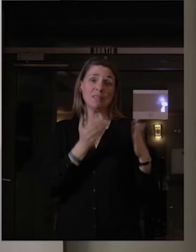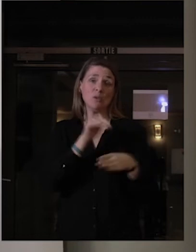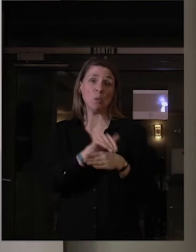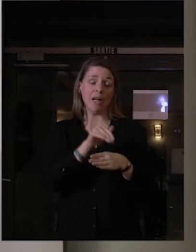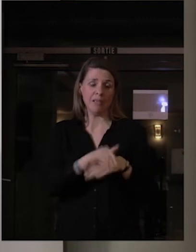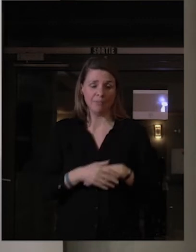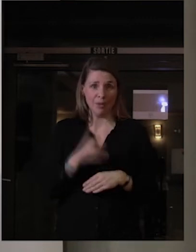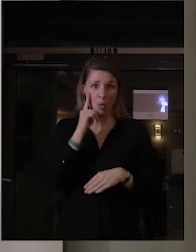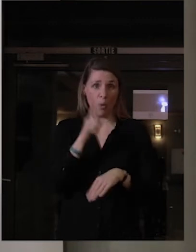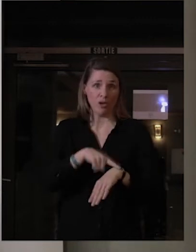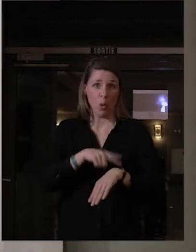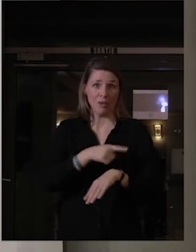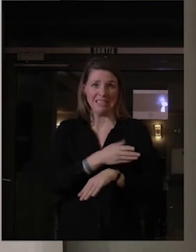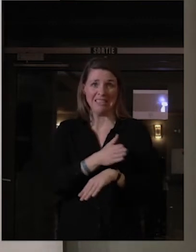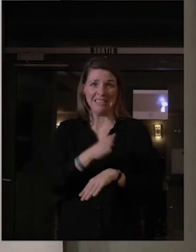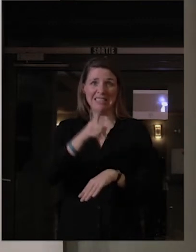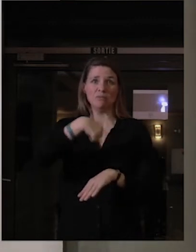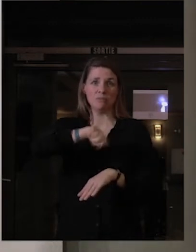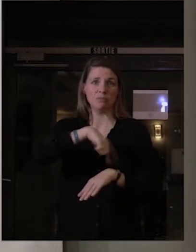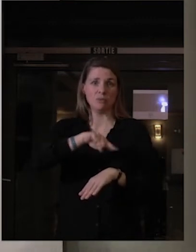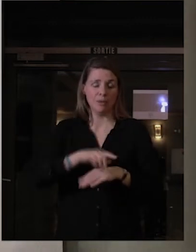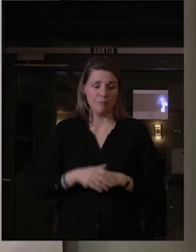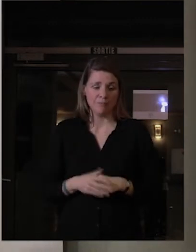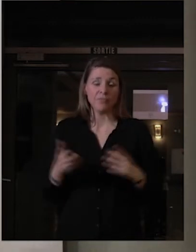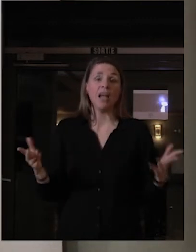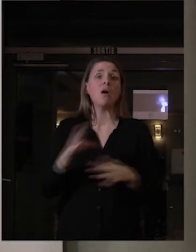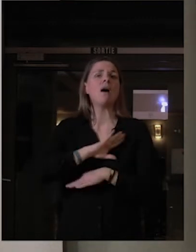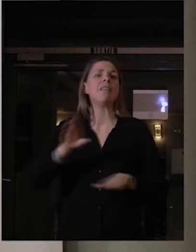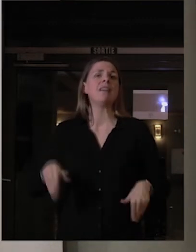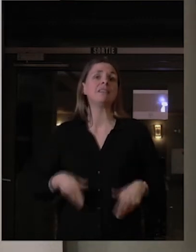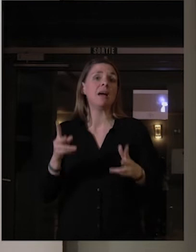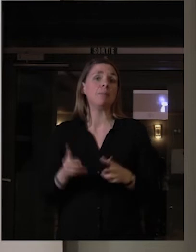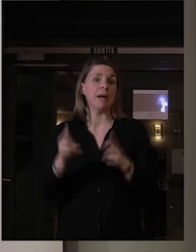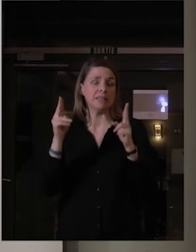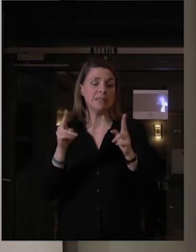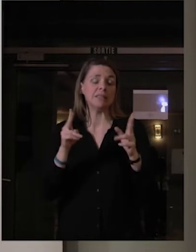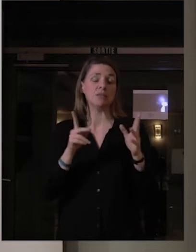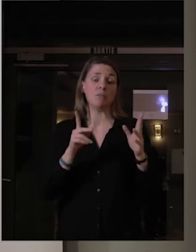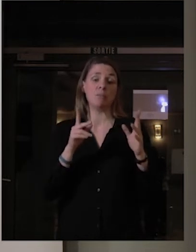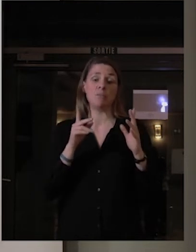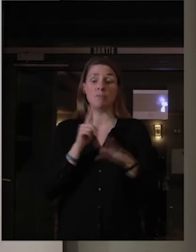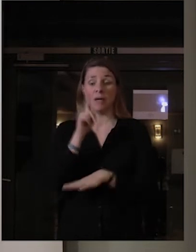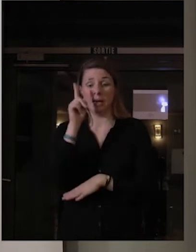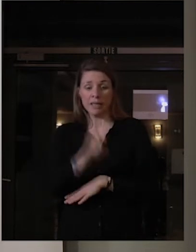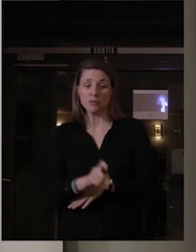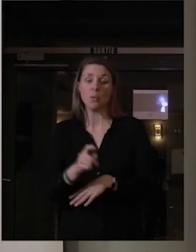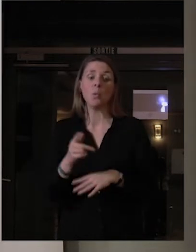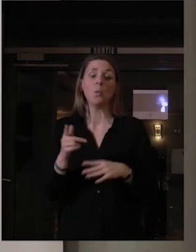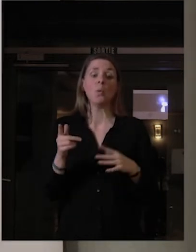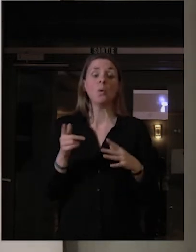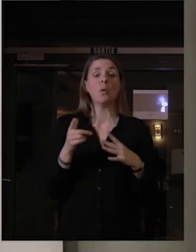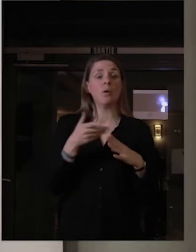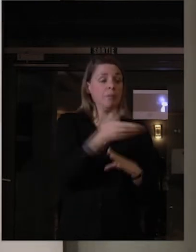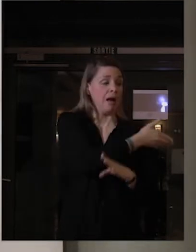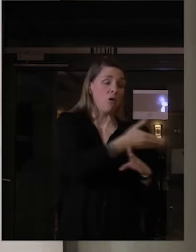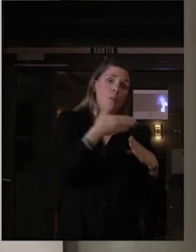puisque le temps passe. Donc, un peu en dernière partie, il y a une question qui était revenue aussi lors de la